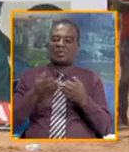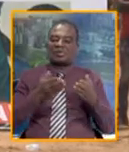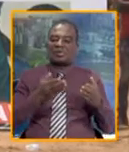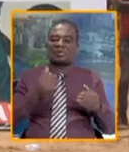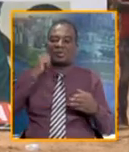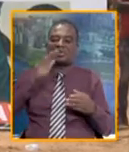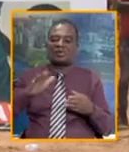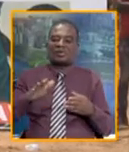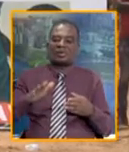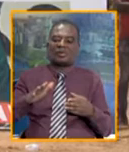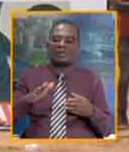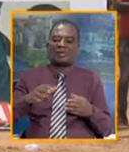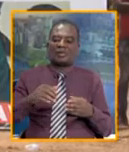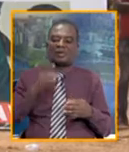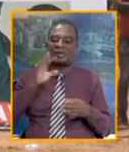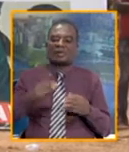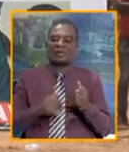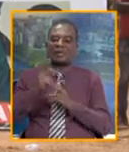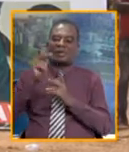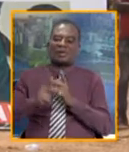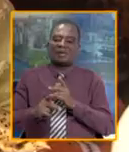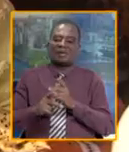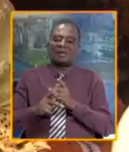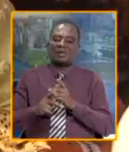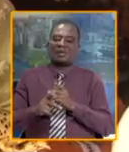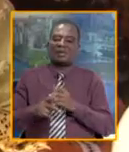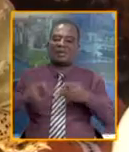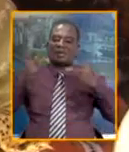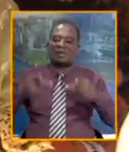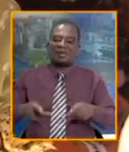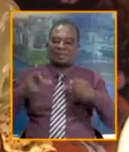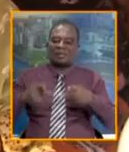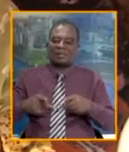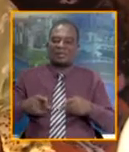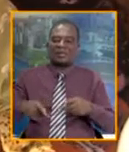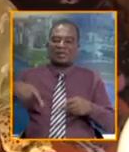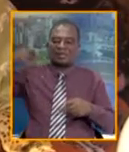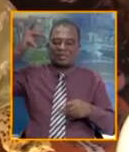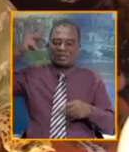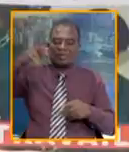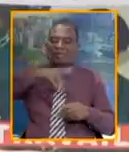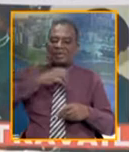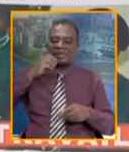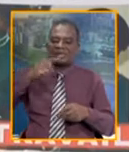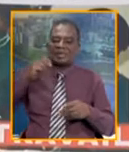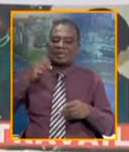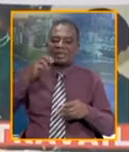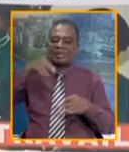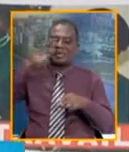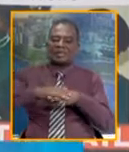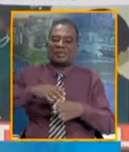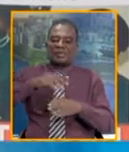au détail. Grâce à ce projet encore, la présence de Sinematiali et de Wolo sera effective sur les marchés